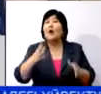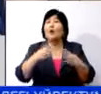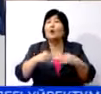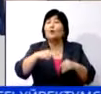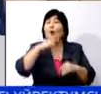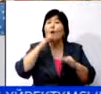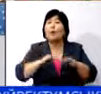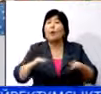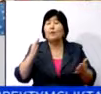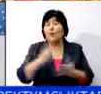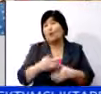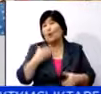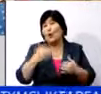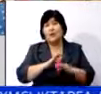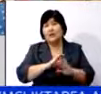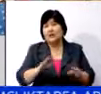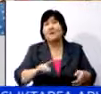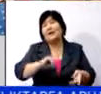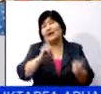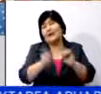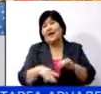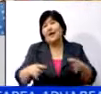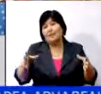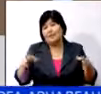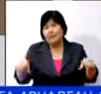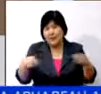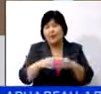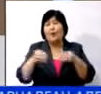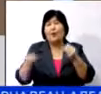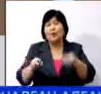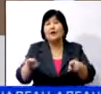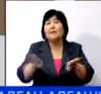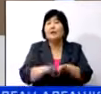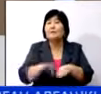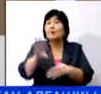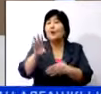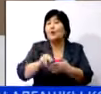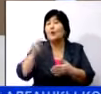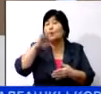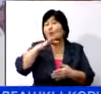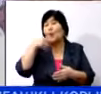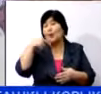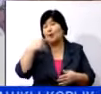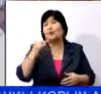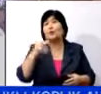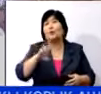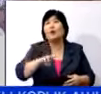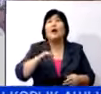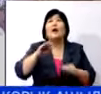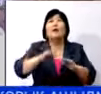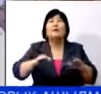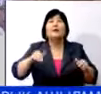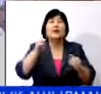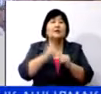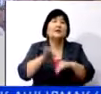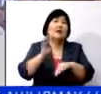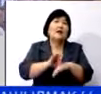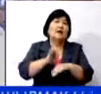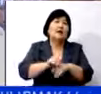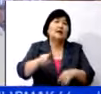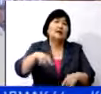көп бала болғаны қорқынышты емес, керісінше бірге ойнап қана қоймай, бір-бірінен үйренері көп, дейді Юлия. Перзенттерінің жиі сырқаттанатын